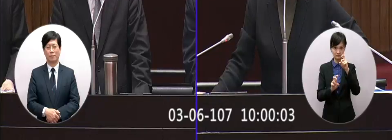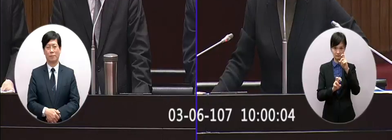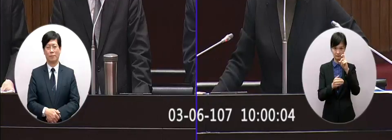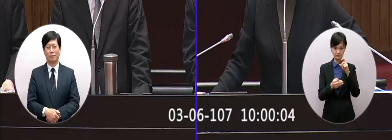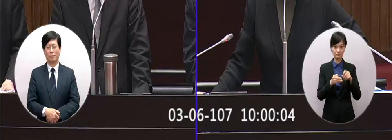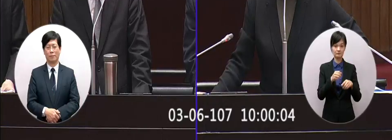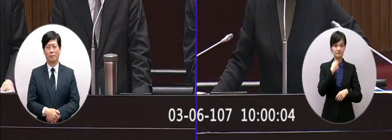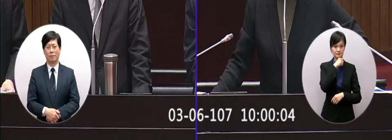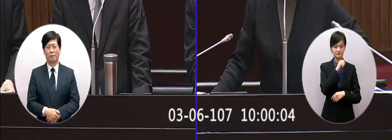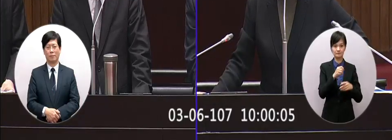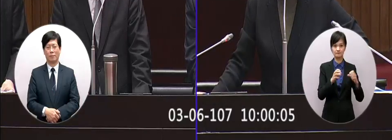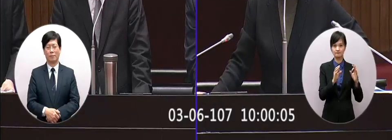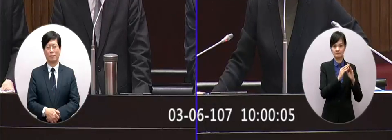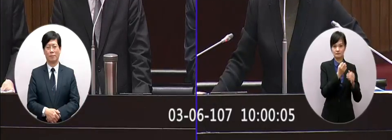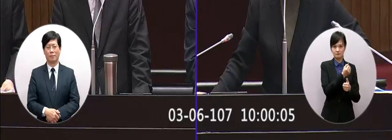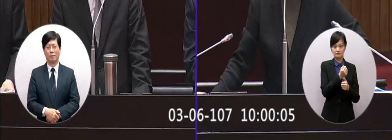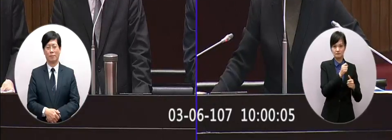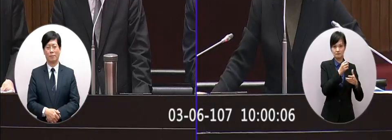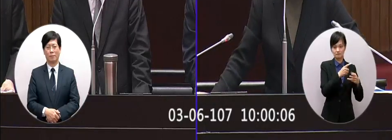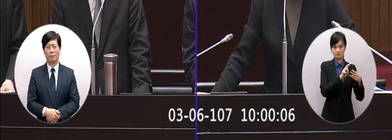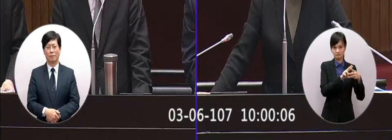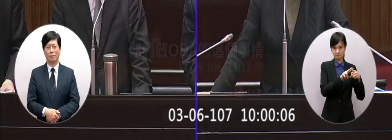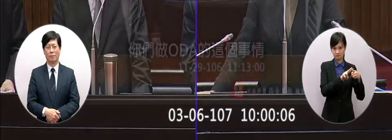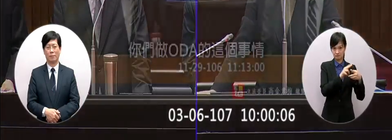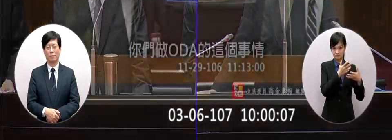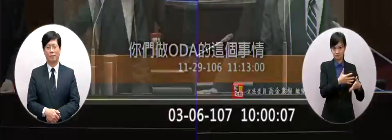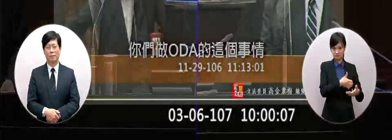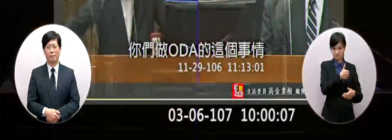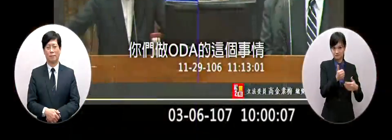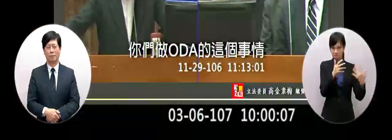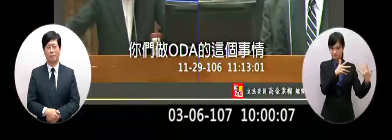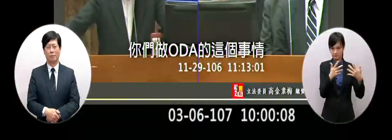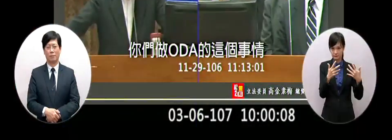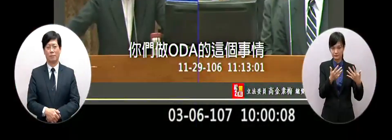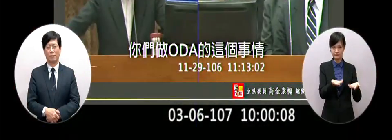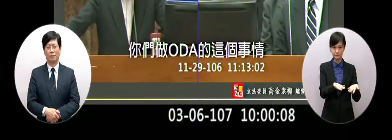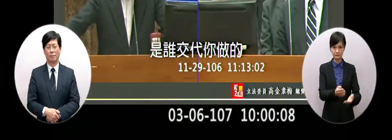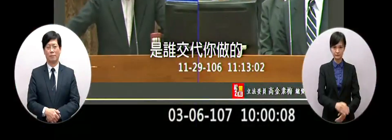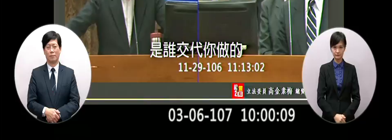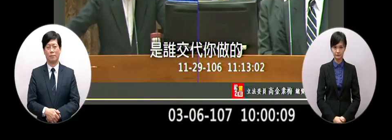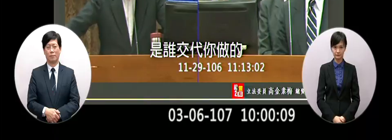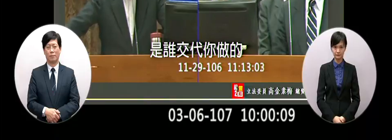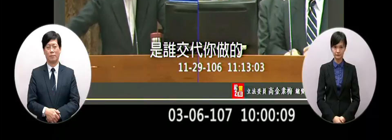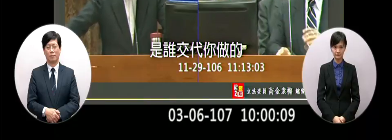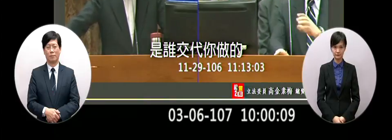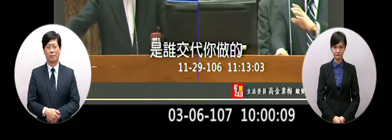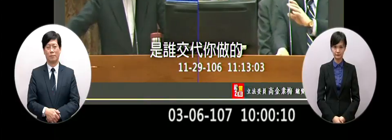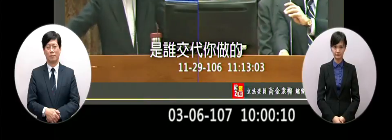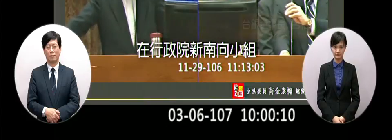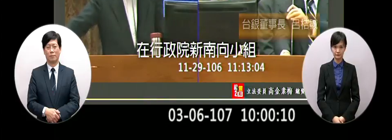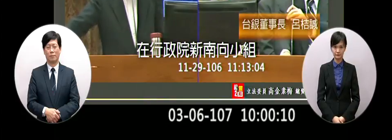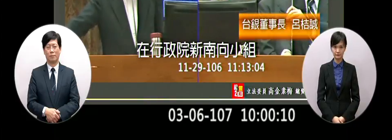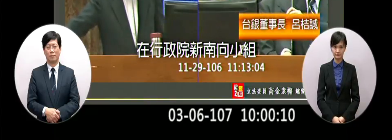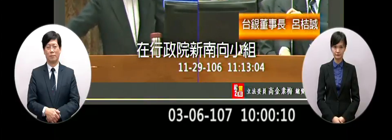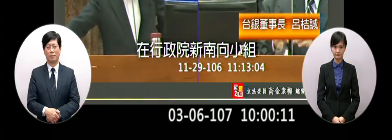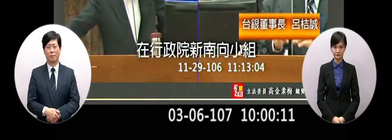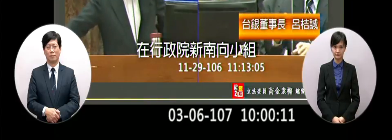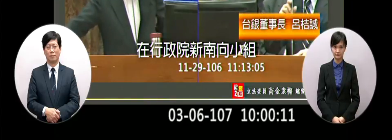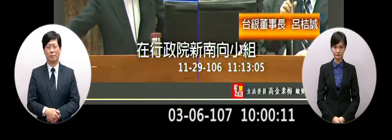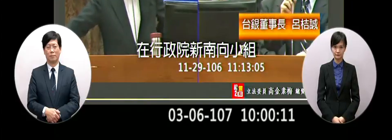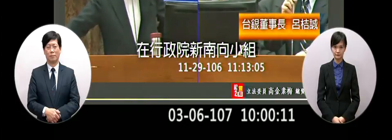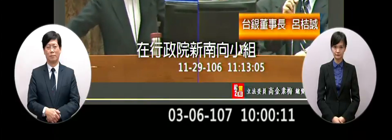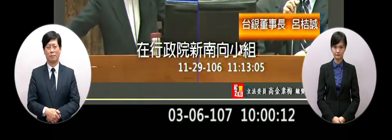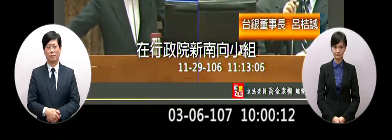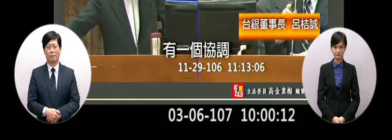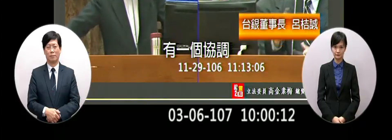吕杰成跟费鸿泰委员的对话。 你们做 ODA 的这个事情是谁交代你做的？ 在这个